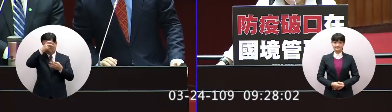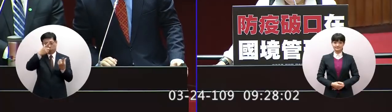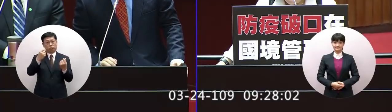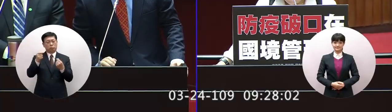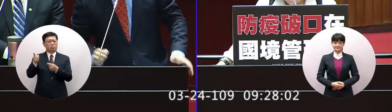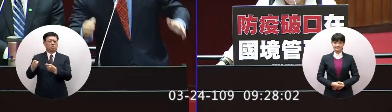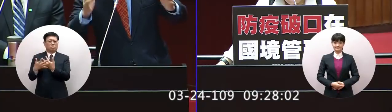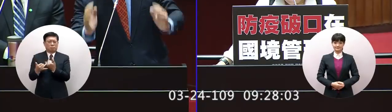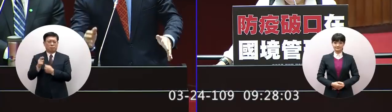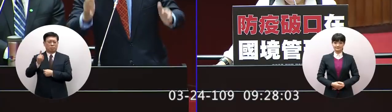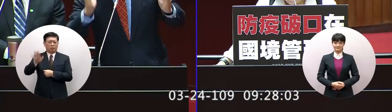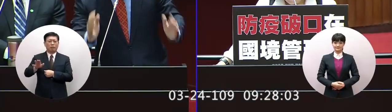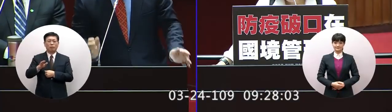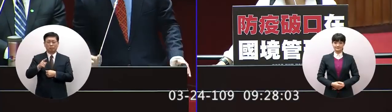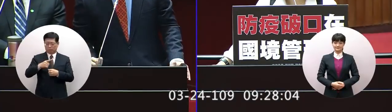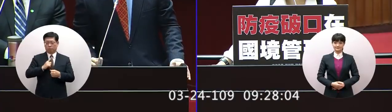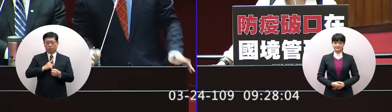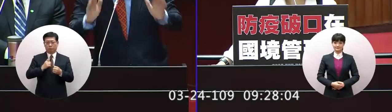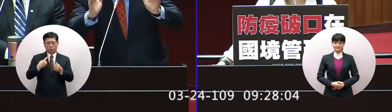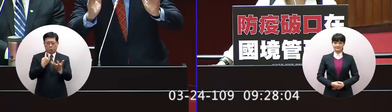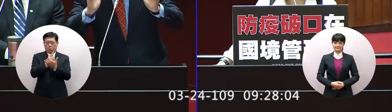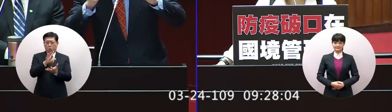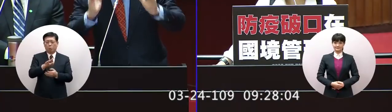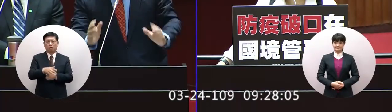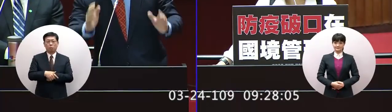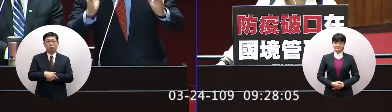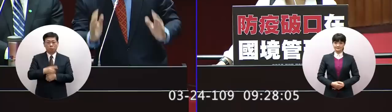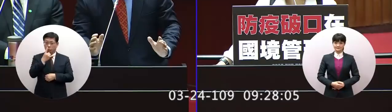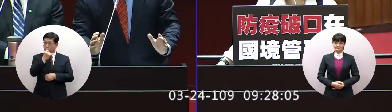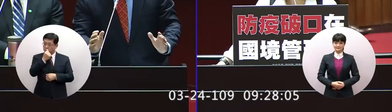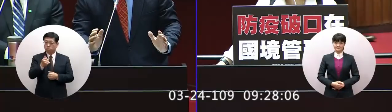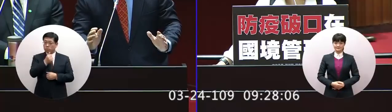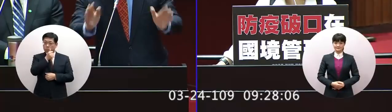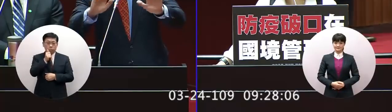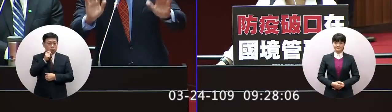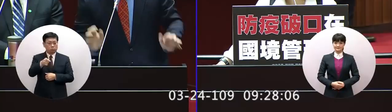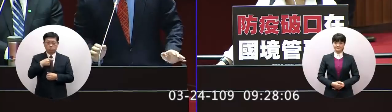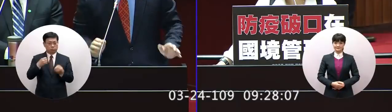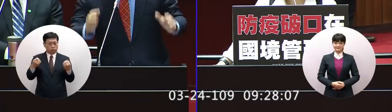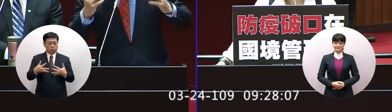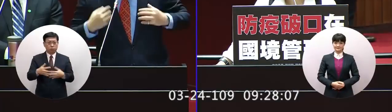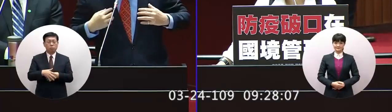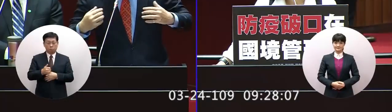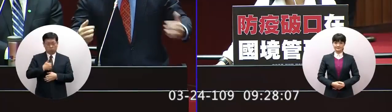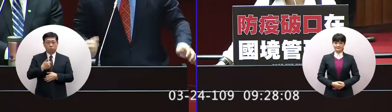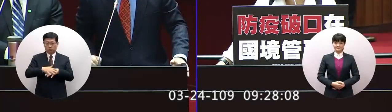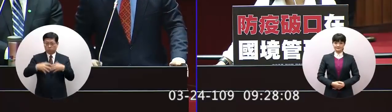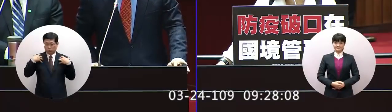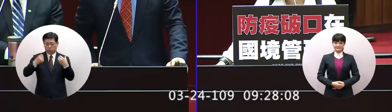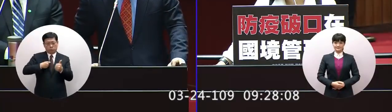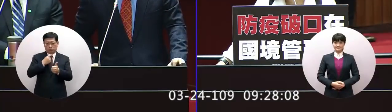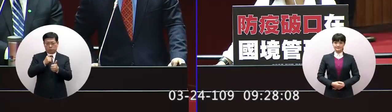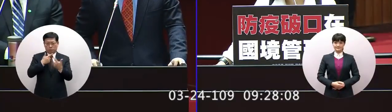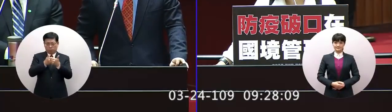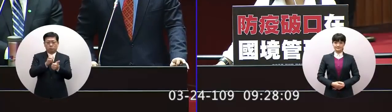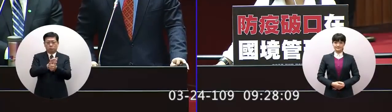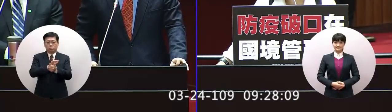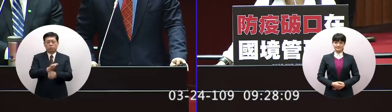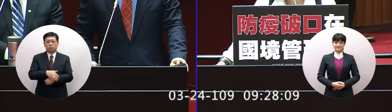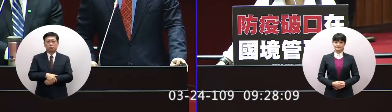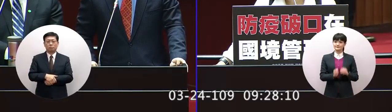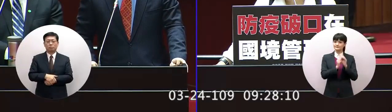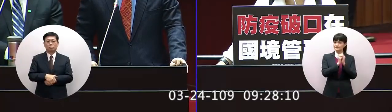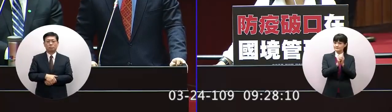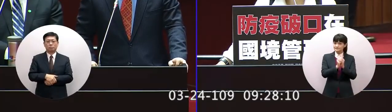察也是委员的学生嘛，他们其实都有在参与，所以哈，语言的翻译问题哦，没问题了，我们这边会全力支援，你做你放心。